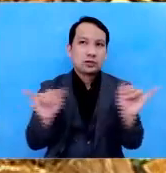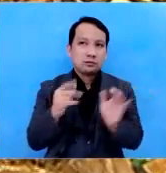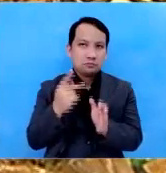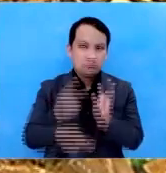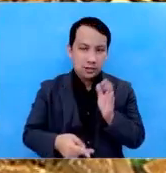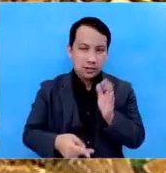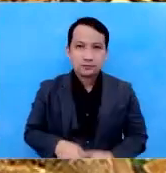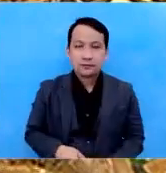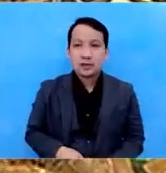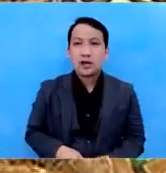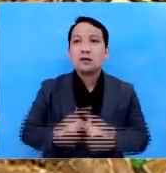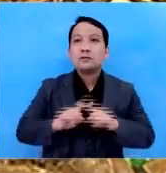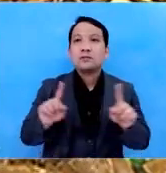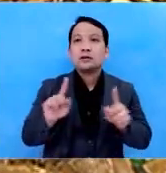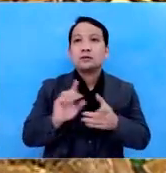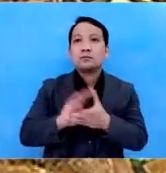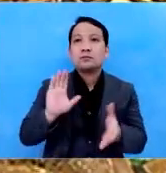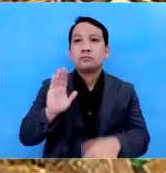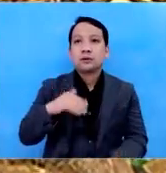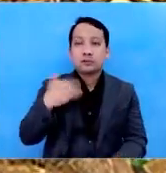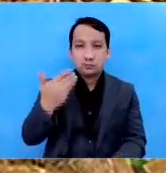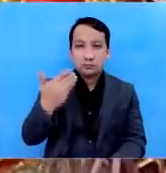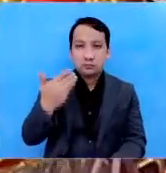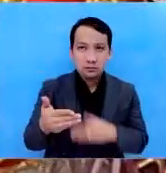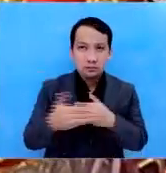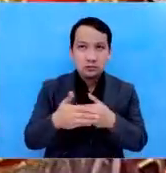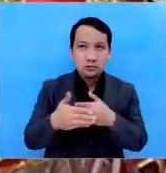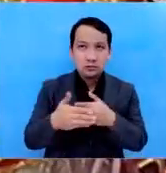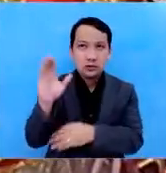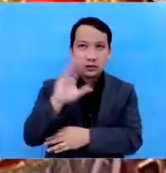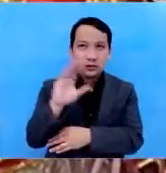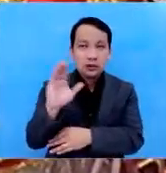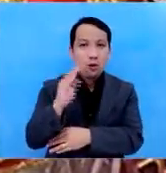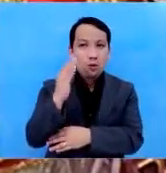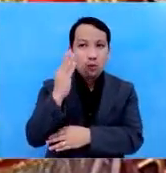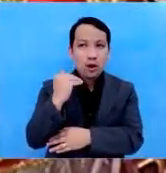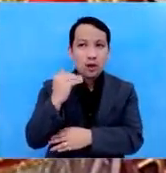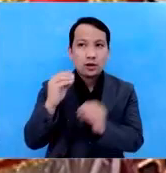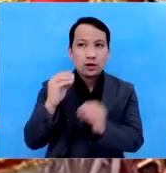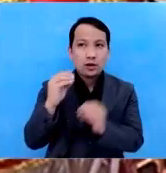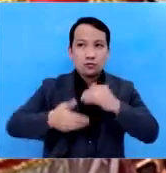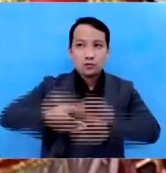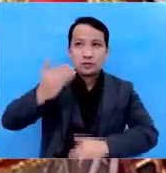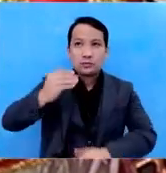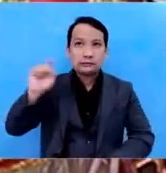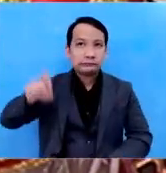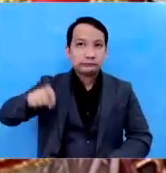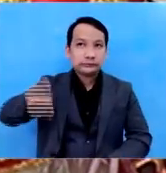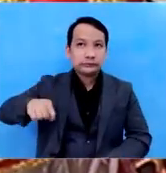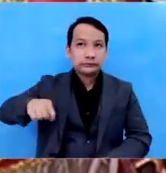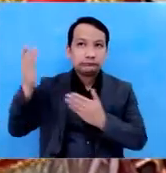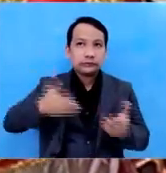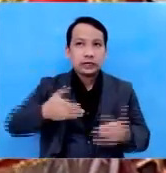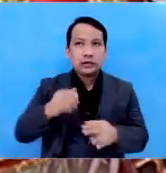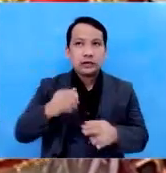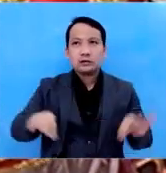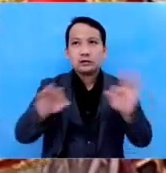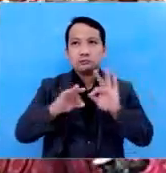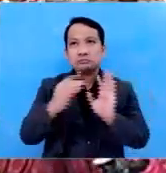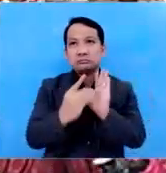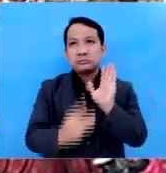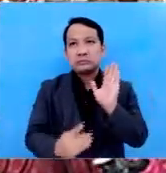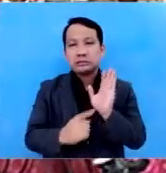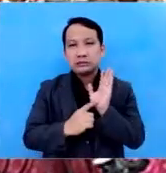nga, baka daw tumaas pa kapag pasapalapit yung Pasko kasi mas tataas yung demand ng mga designs pang Christmas